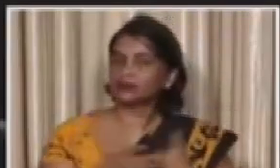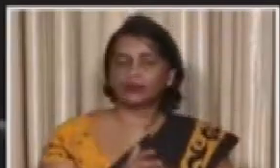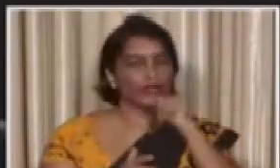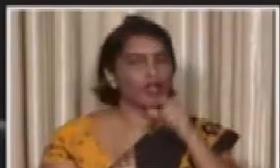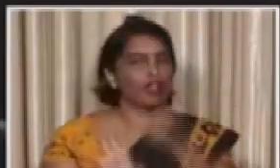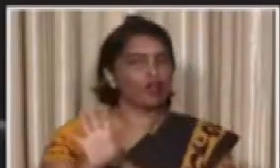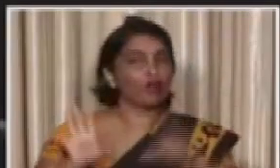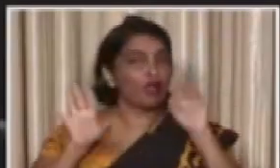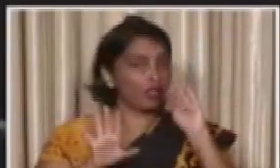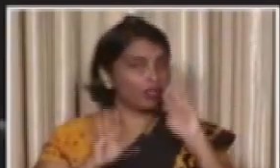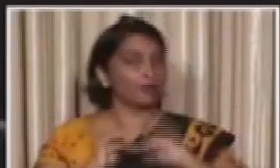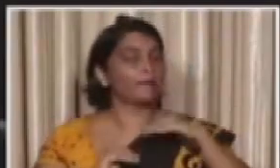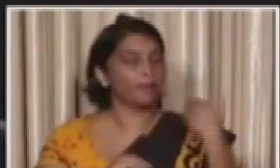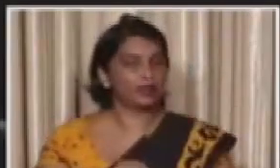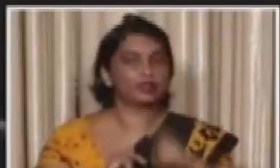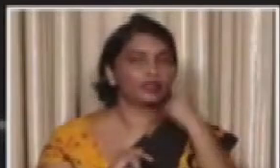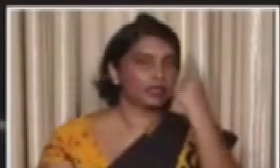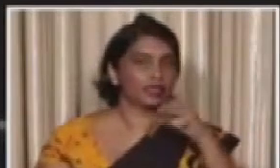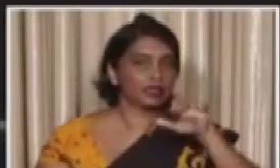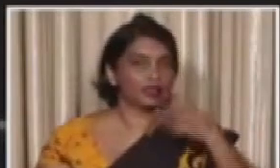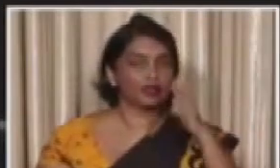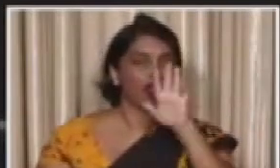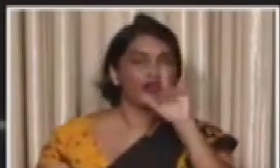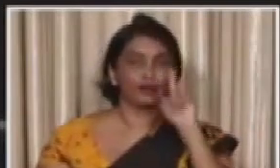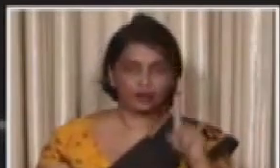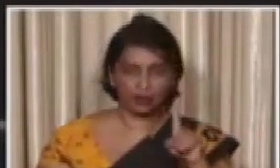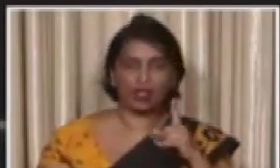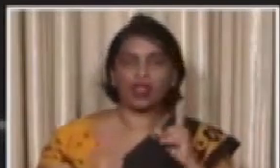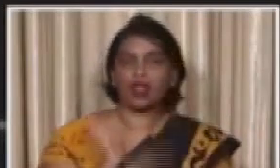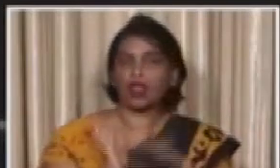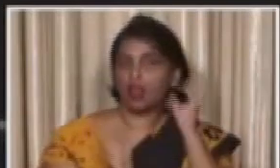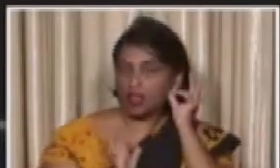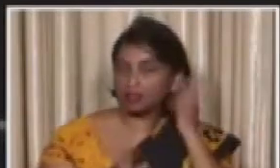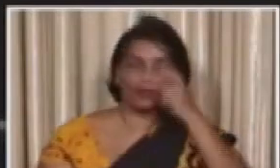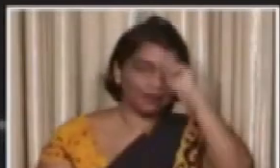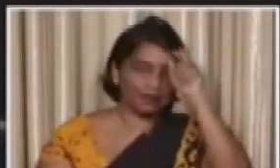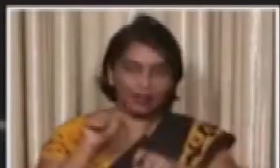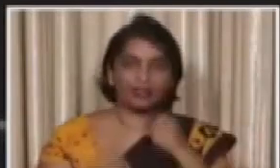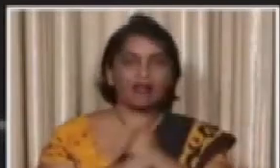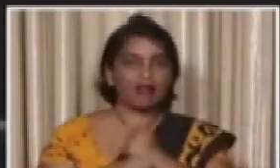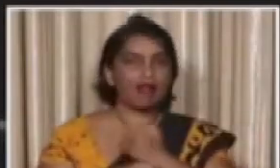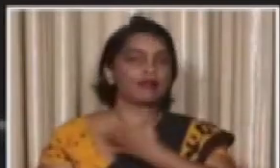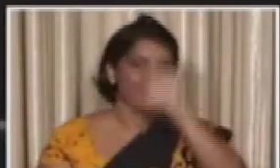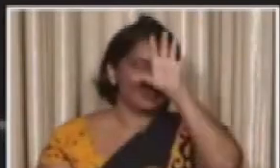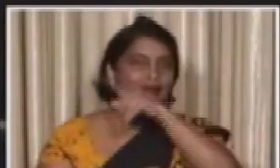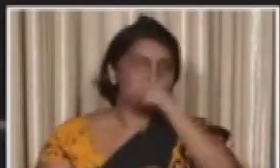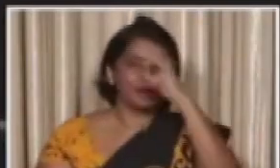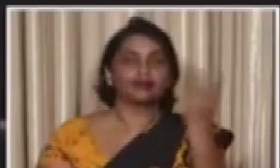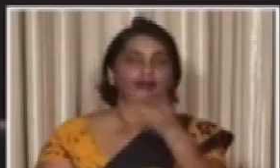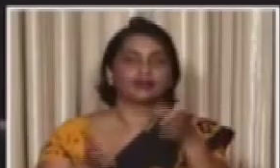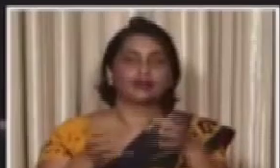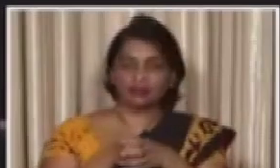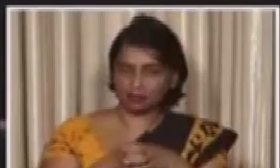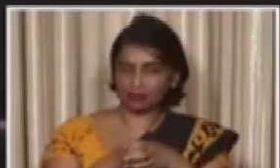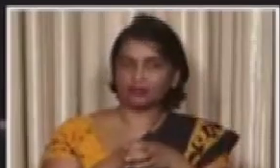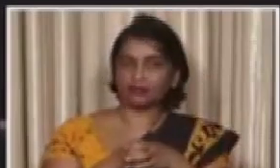අවුරුදු 40කට පස්සේ 1991 ලලිත් ඇතුළමුදිරි මහතා සහ ගාමිණී දිසානායක මහතා ප්‍රමුඛ